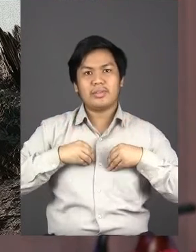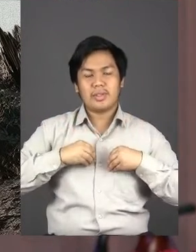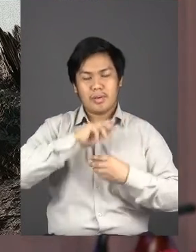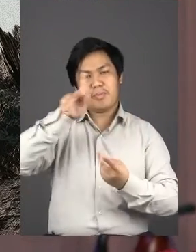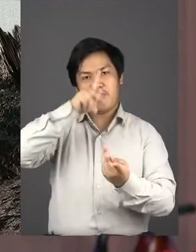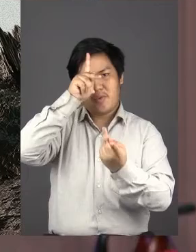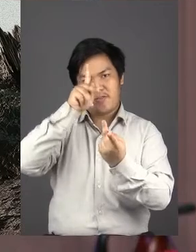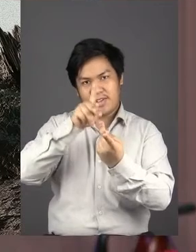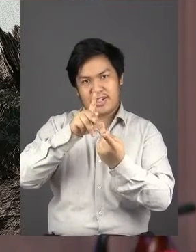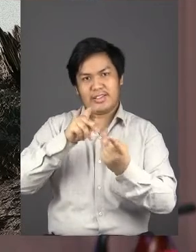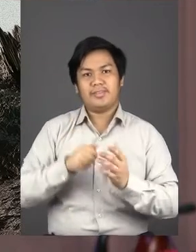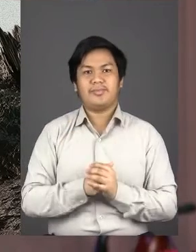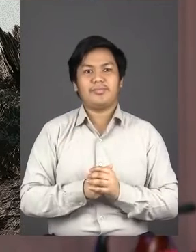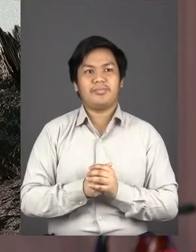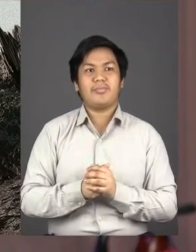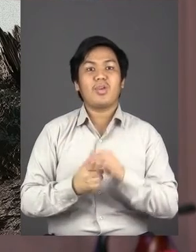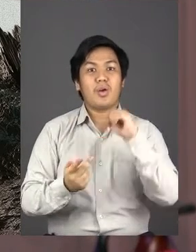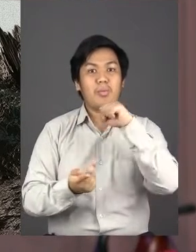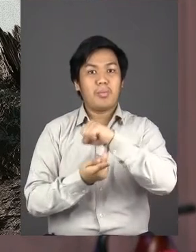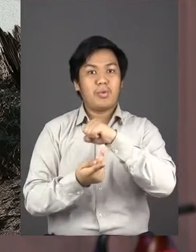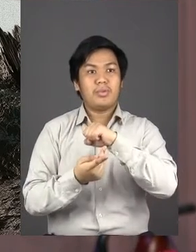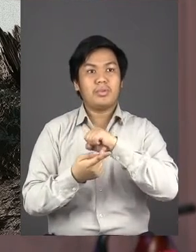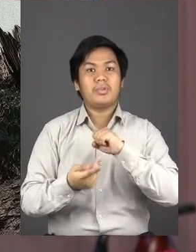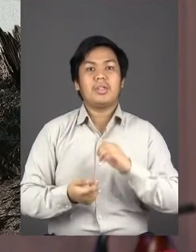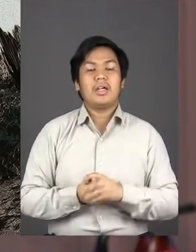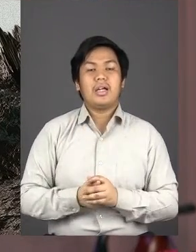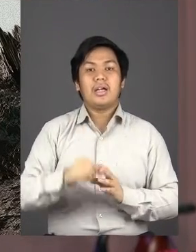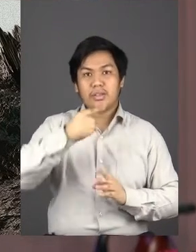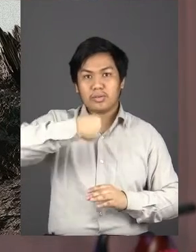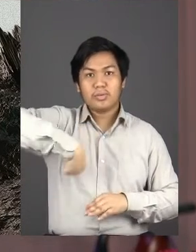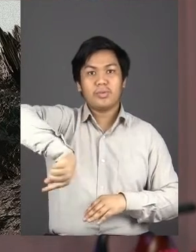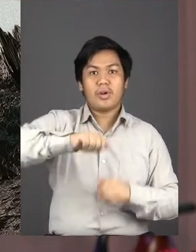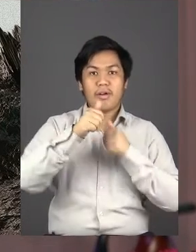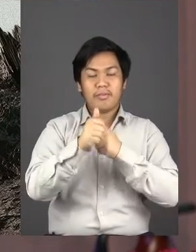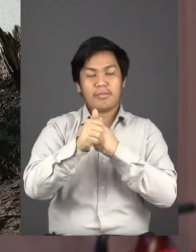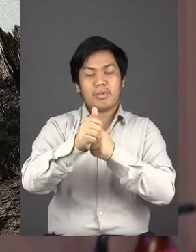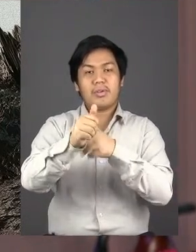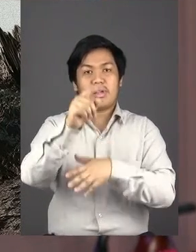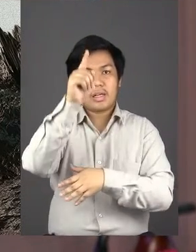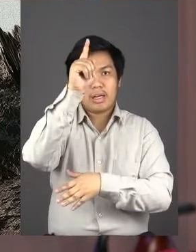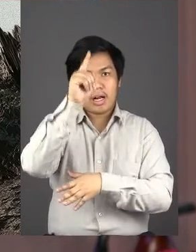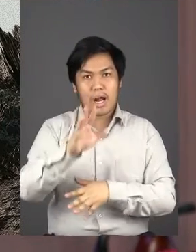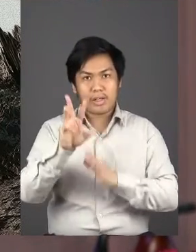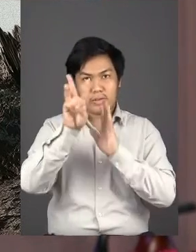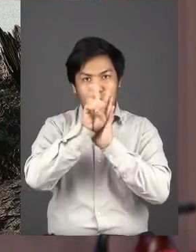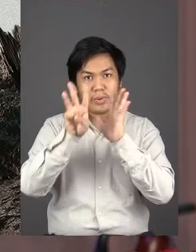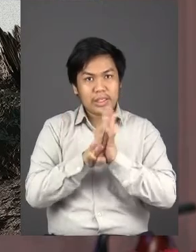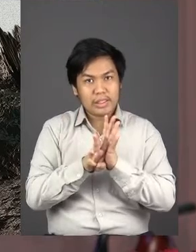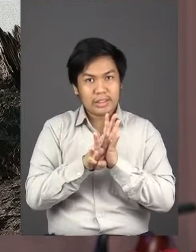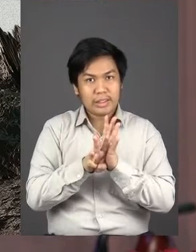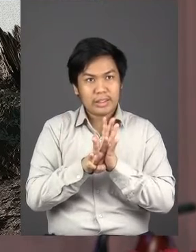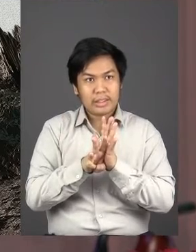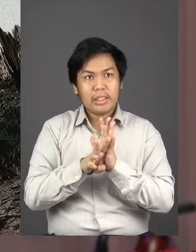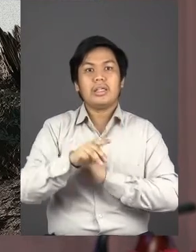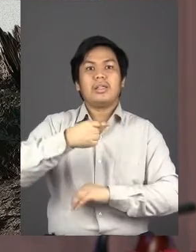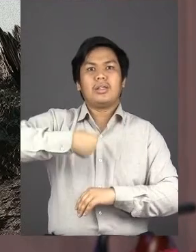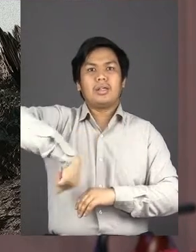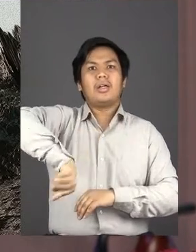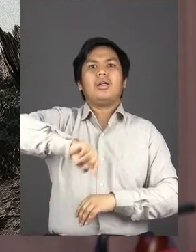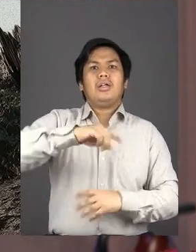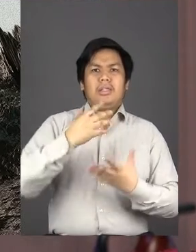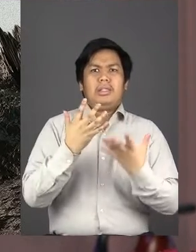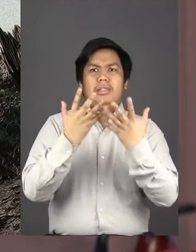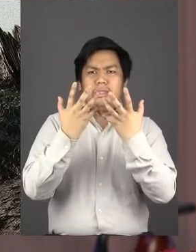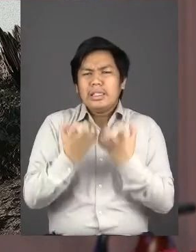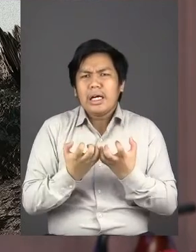perfect. Sabi ni Pablo, habang sumusunod tayo sa kagustuhan ng Diyos, tayo ay nagkakaroon ng desire